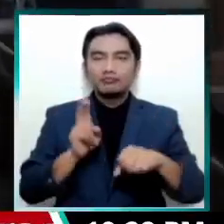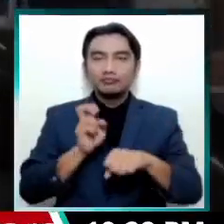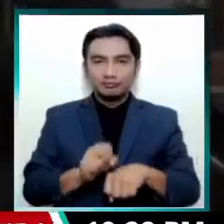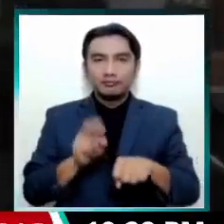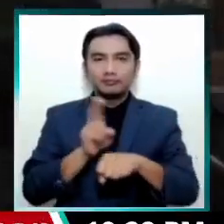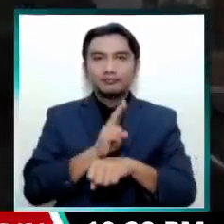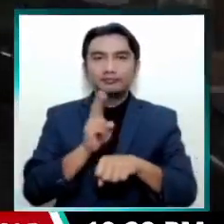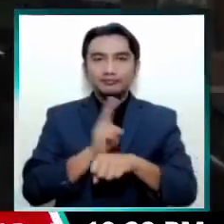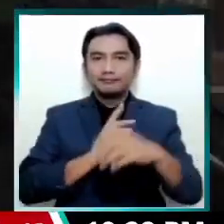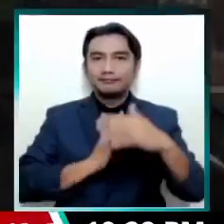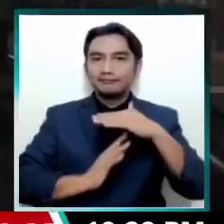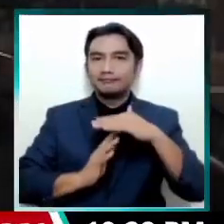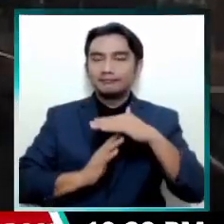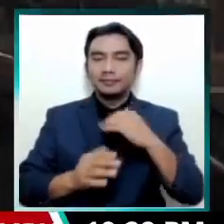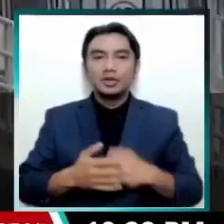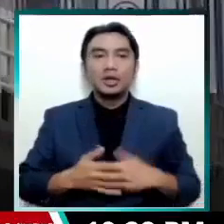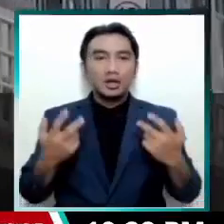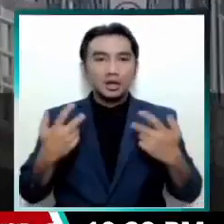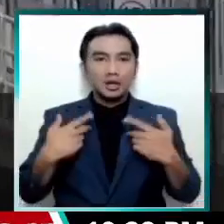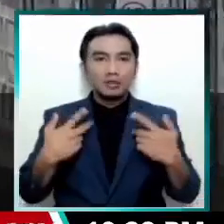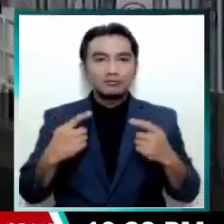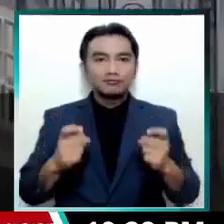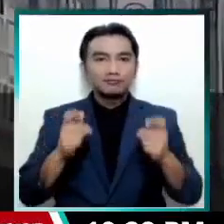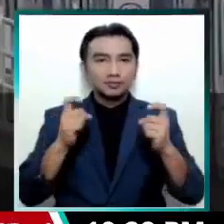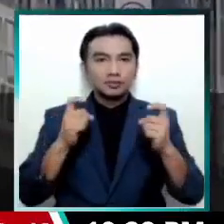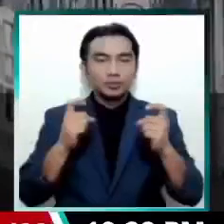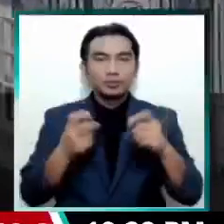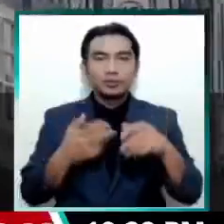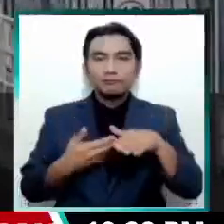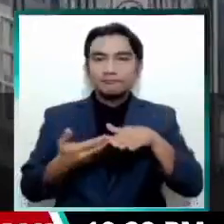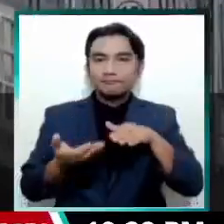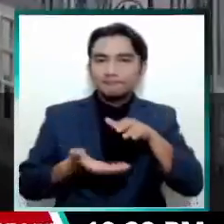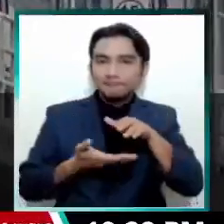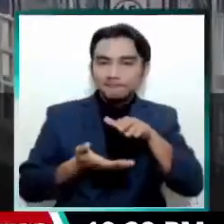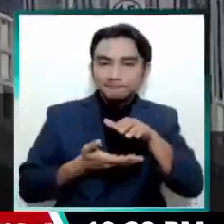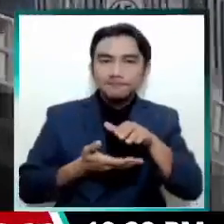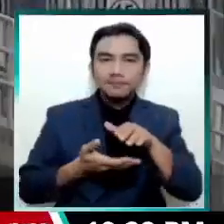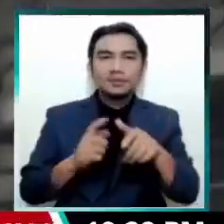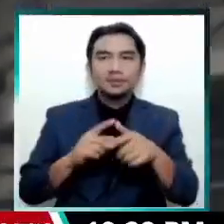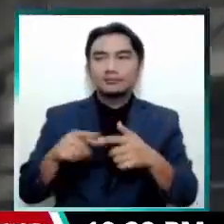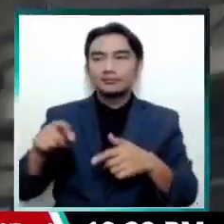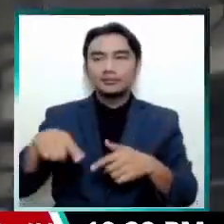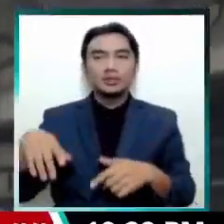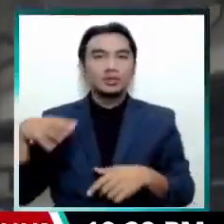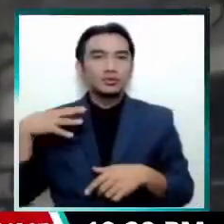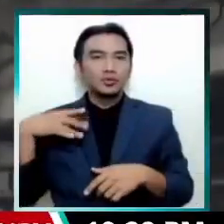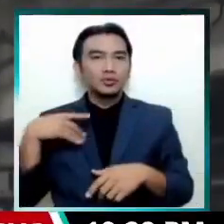takbo ng mga tren, kaya mas maiksi na rin daw ang oras ng paghihintay ng mga pasahero.